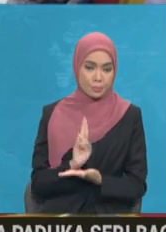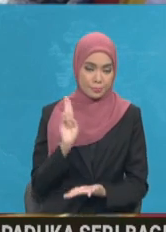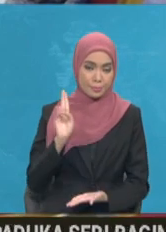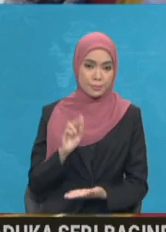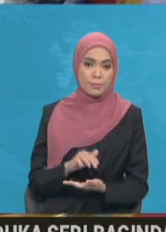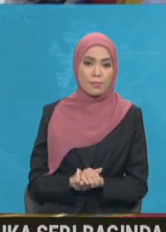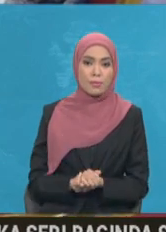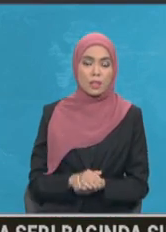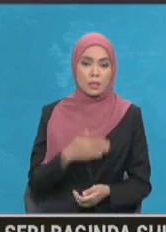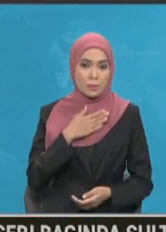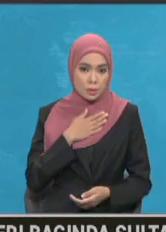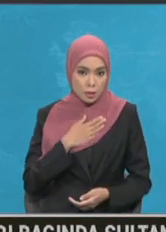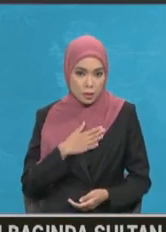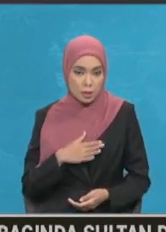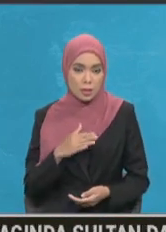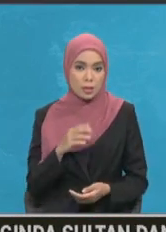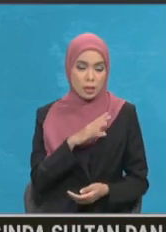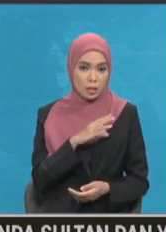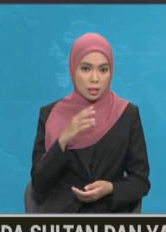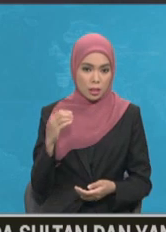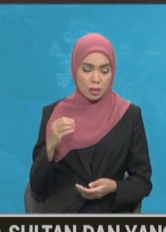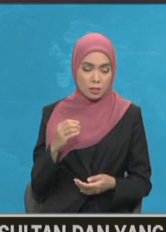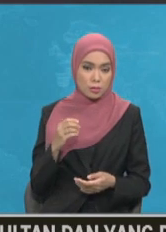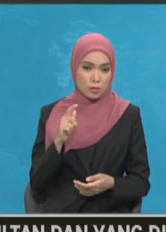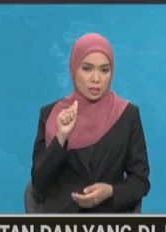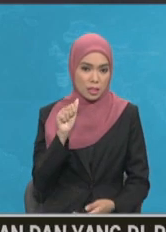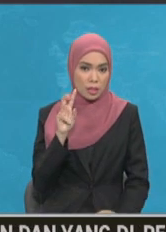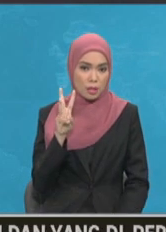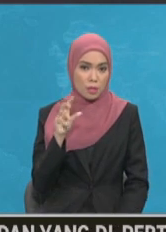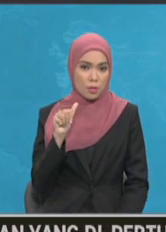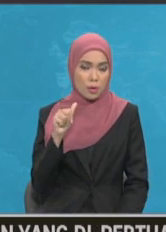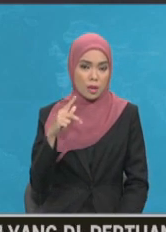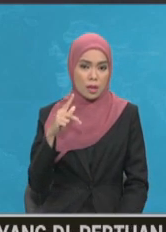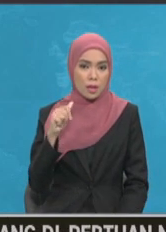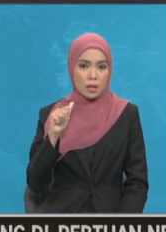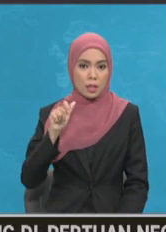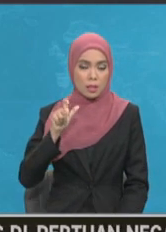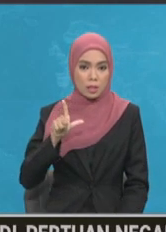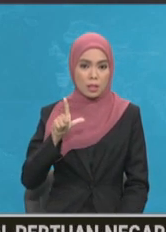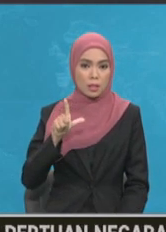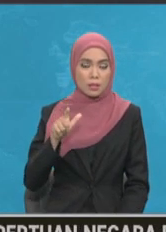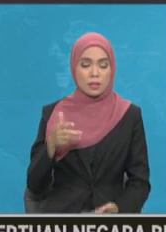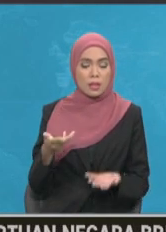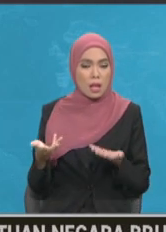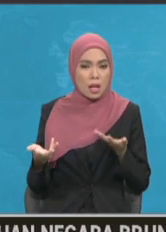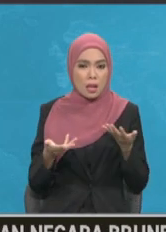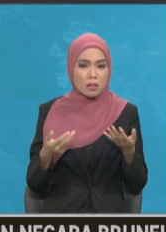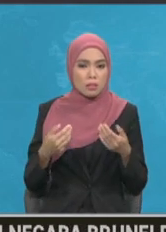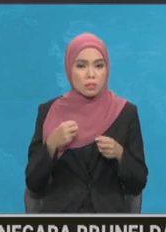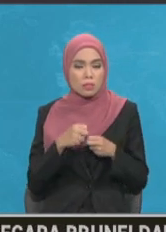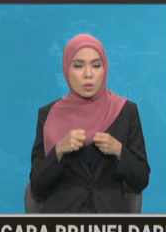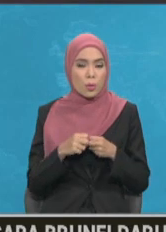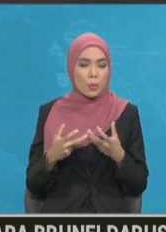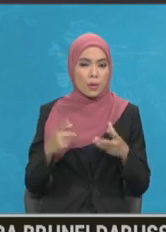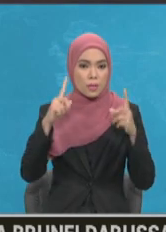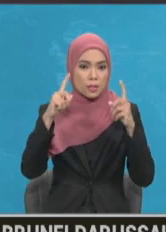berikhtiar berdoa dan bertawakal menghadapi ujian meraih syafaat Rasulullah Shallallahu Alaihi Wasallam juga